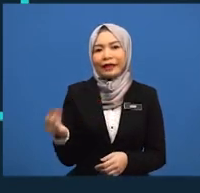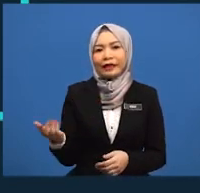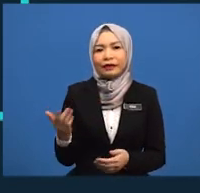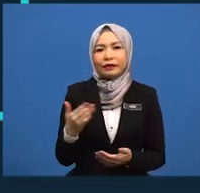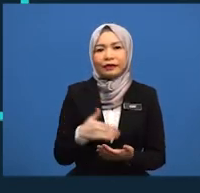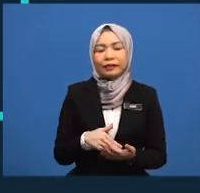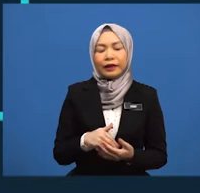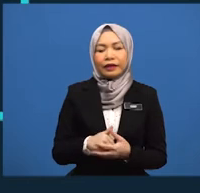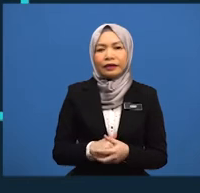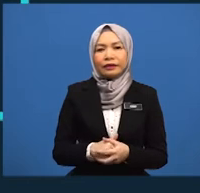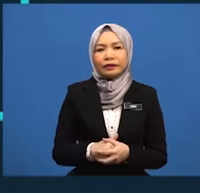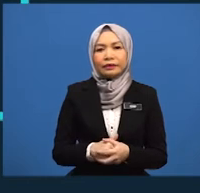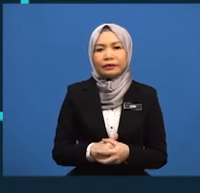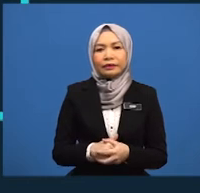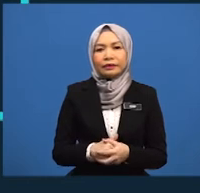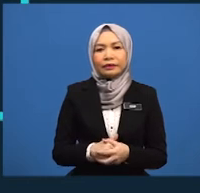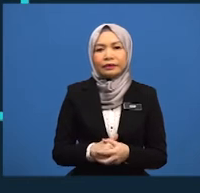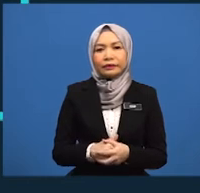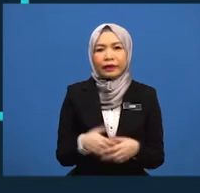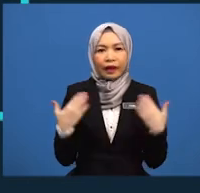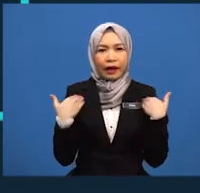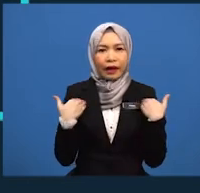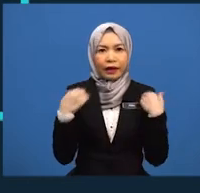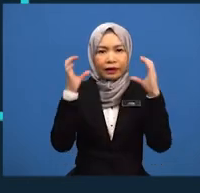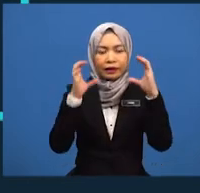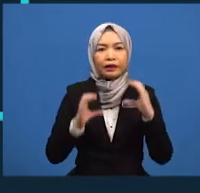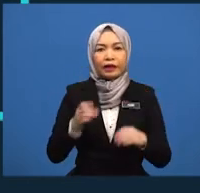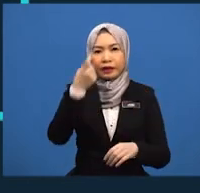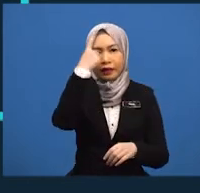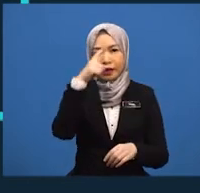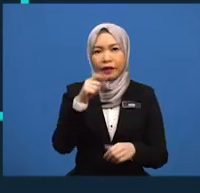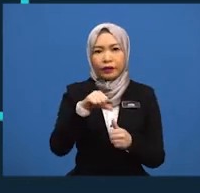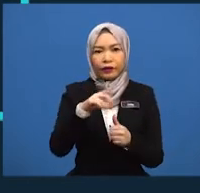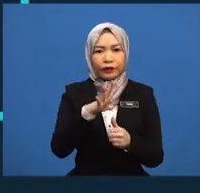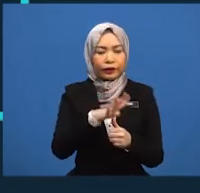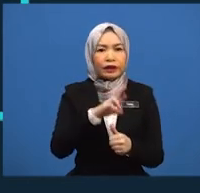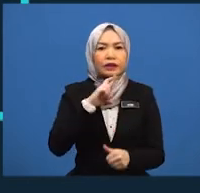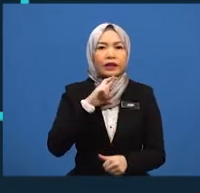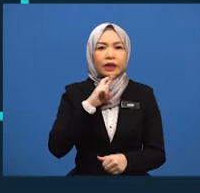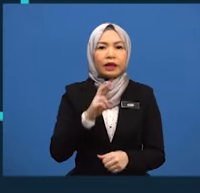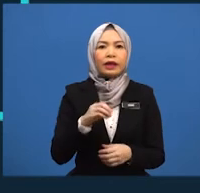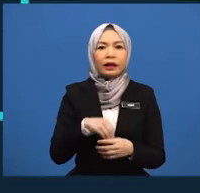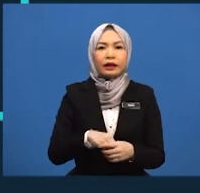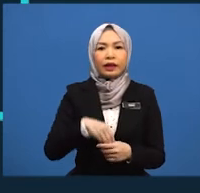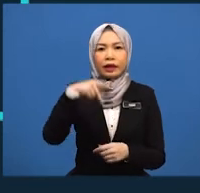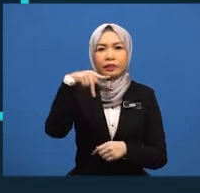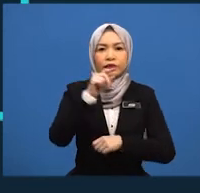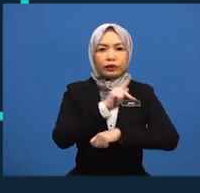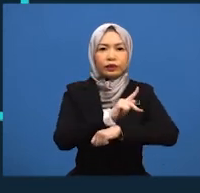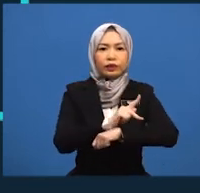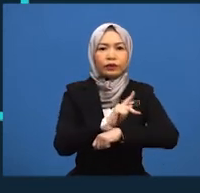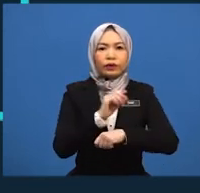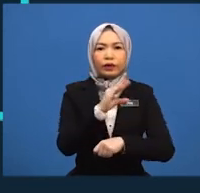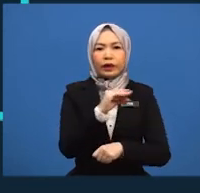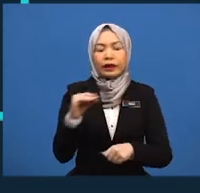Terdapat dua kaedah untuk mengesan ralat dalam sudokod dan carta alir,